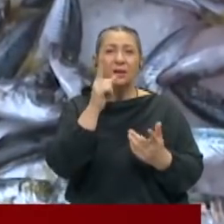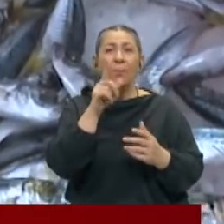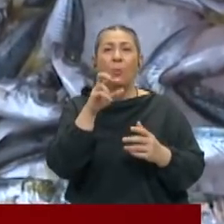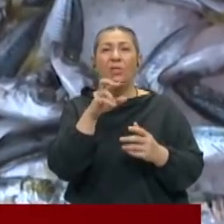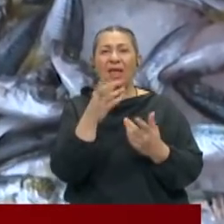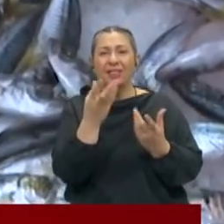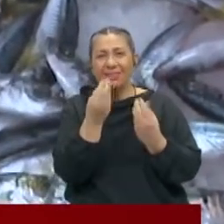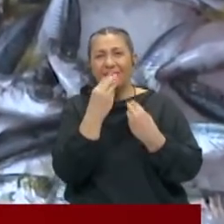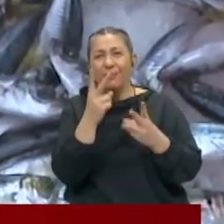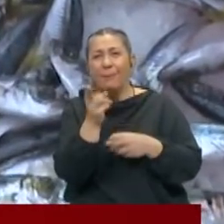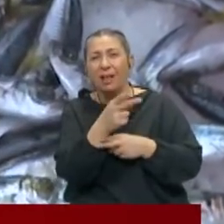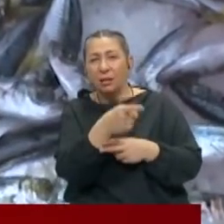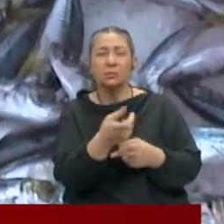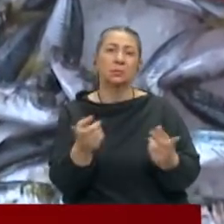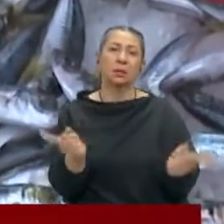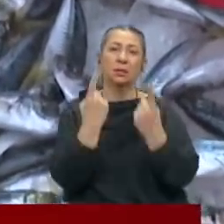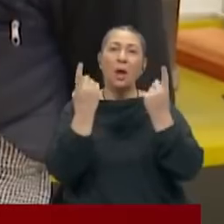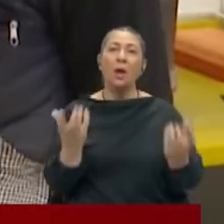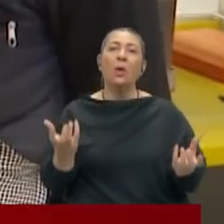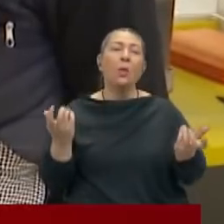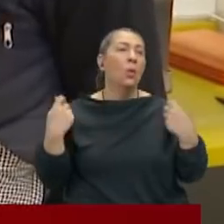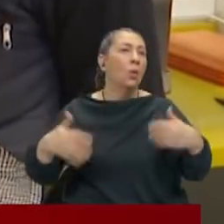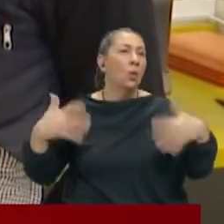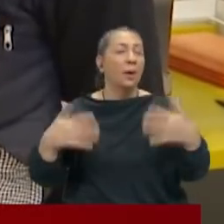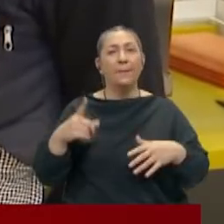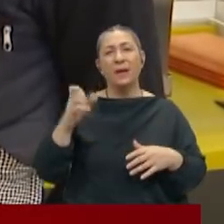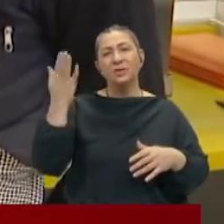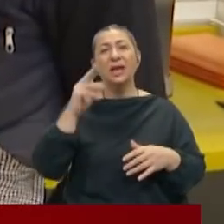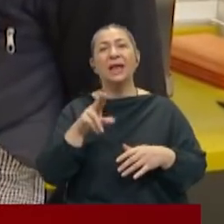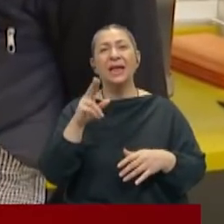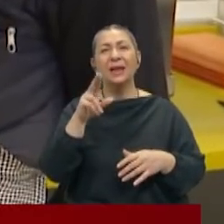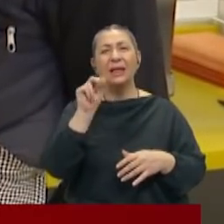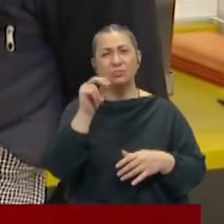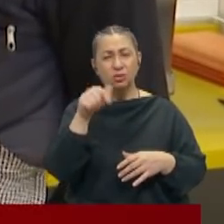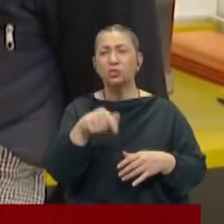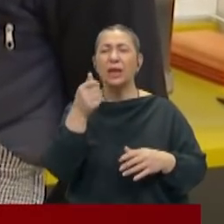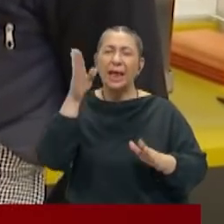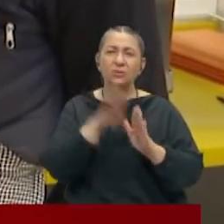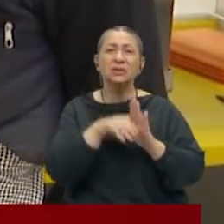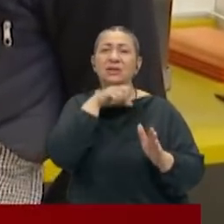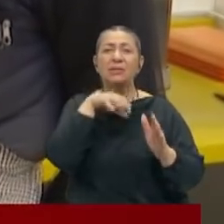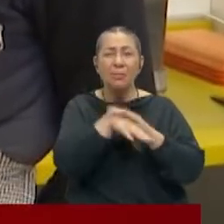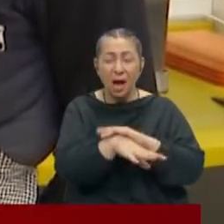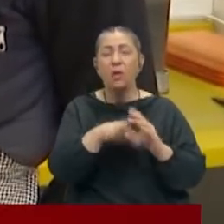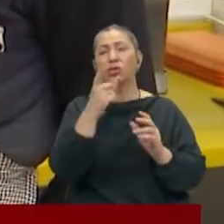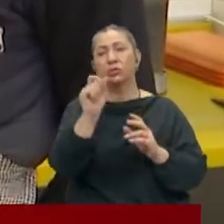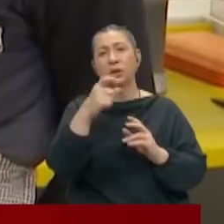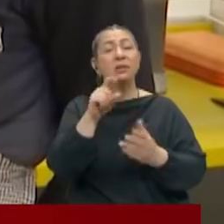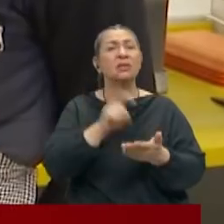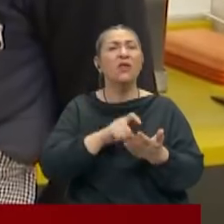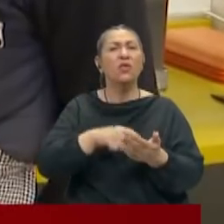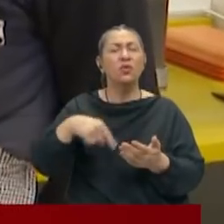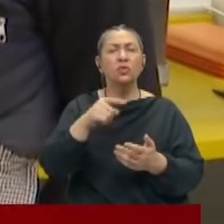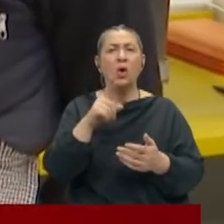protein kaynağı olan balık da artık ateş pahası. Geçen ay kıyma 70 liraydı. Şu an en ucuz kıyma 90 lira. Tavuk